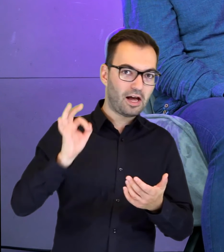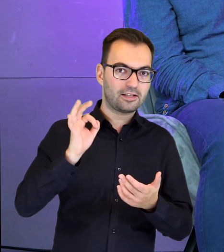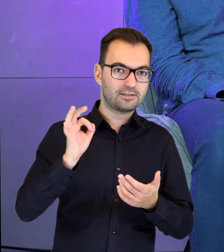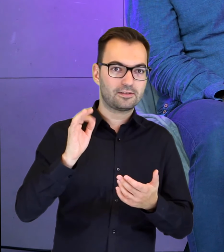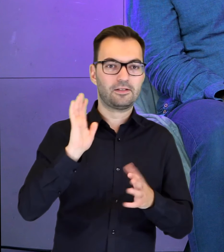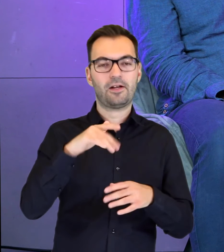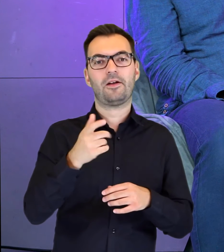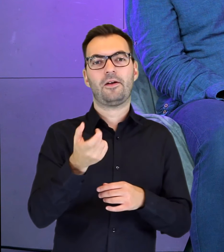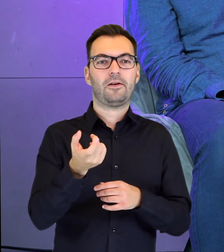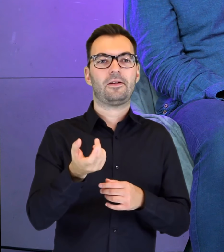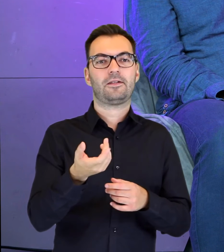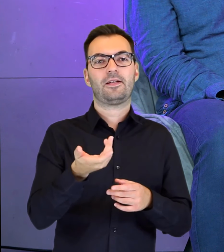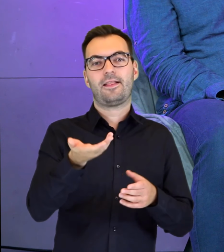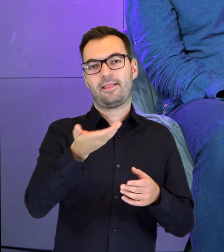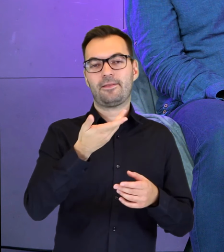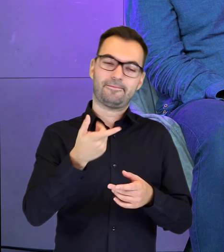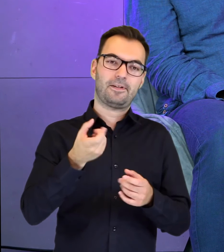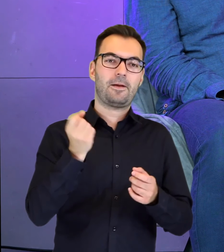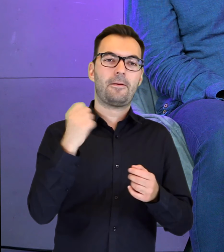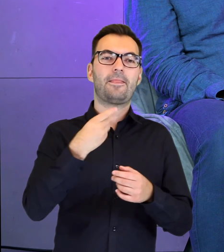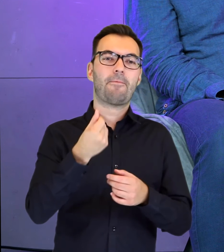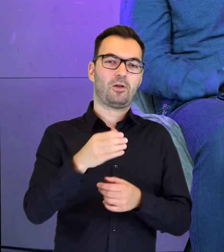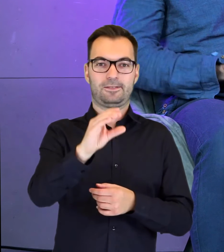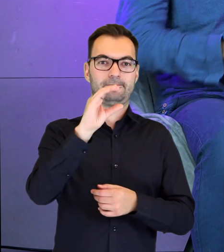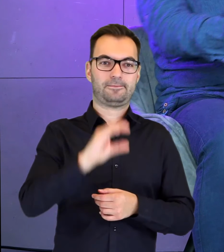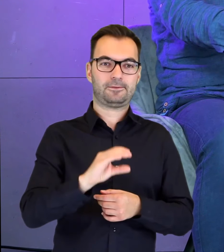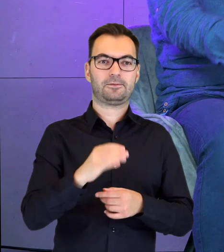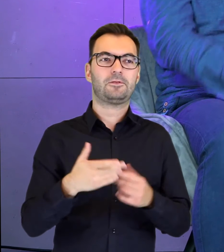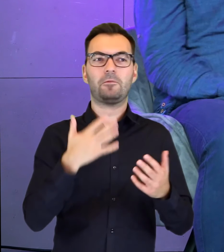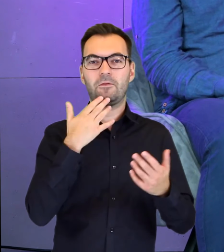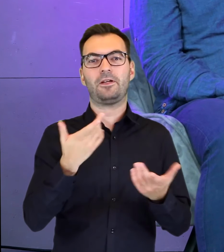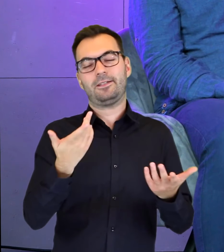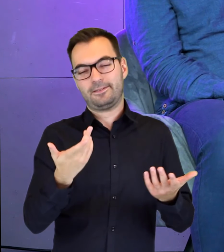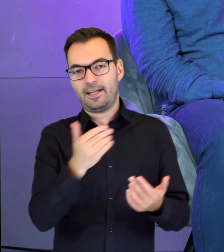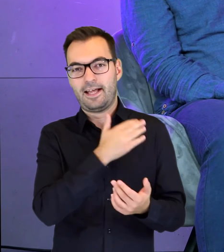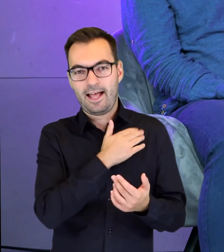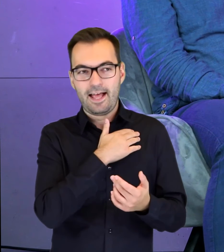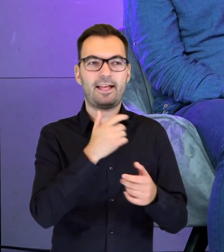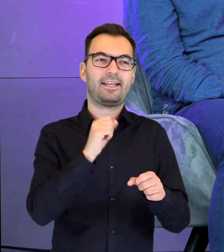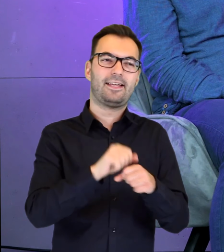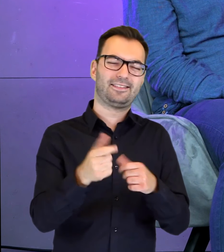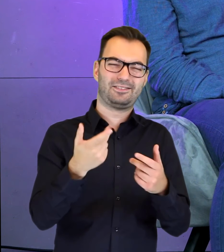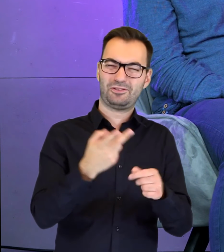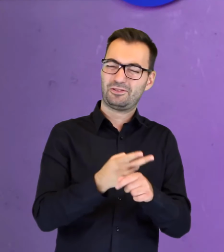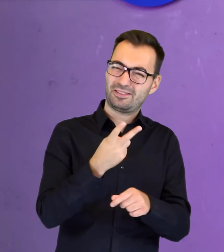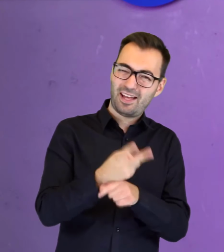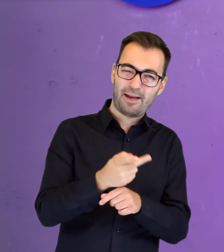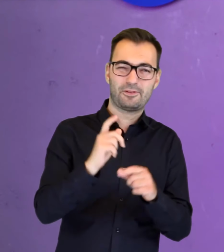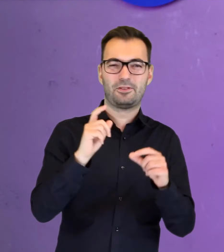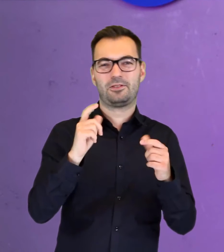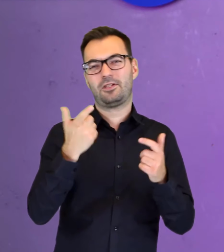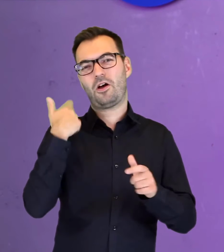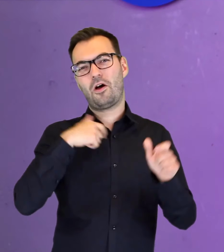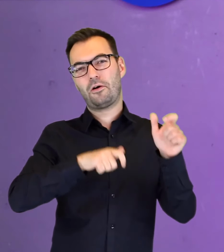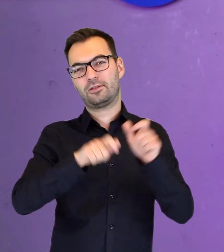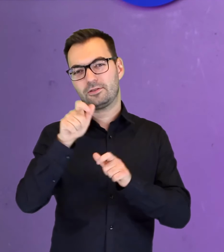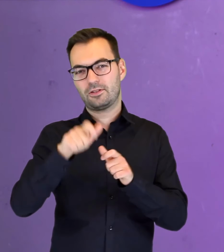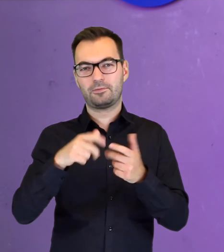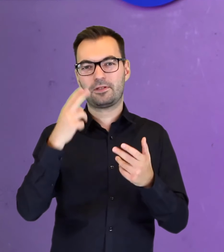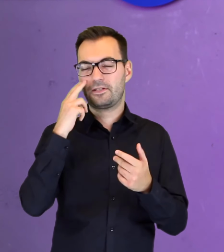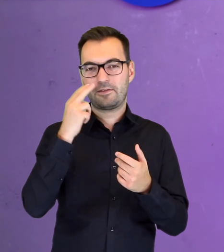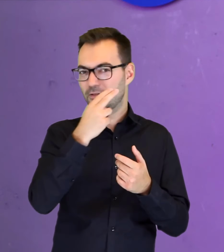dał mi szansa i w pewnym momencie powiedział rzucił pewną sumę pieniędzy Piotrek jest jakieś tam